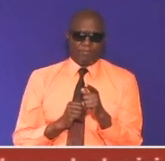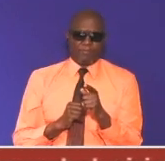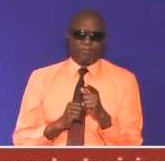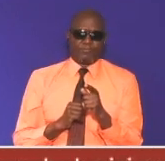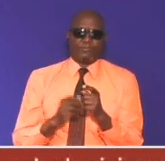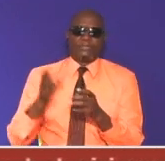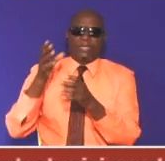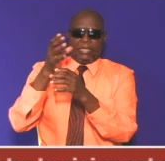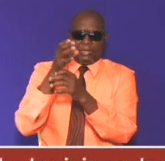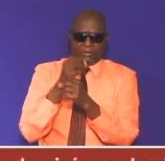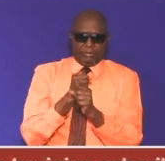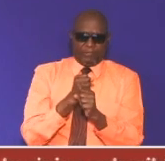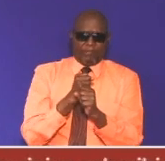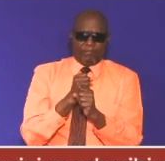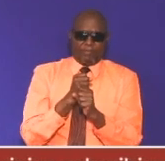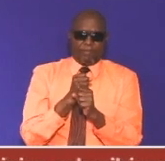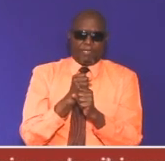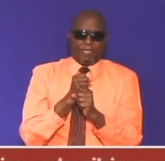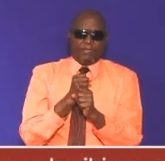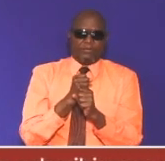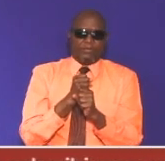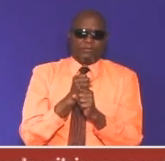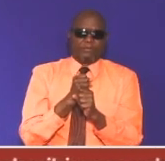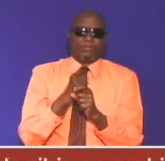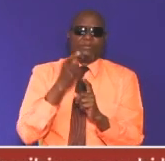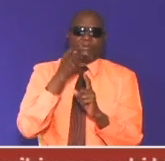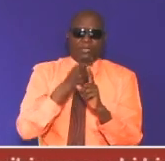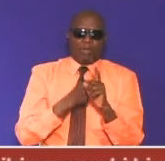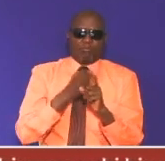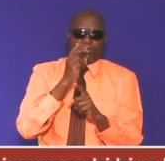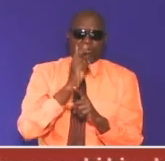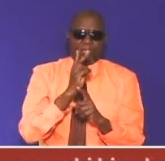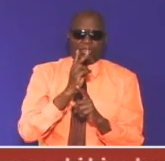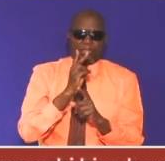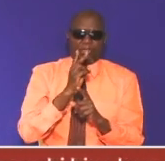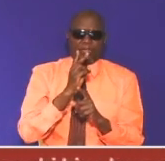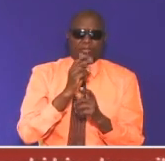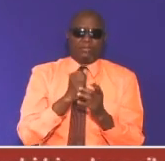ilipokelewa awamu ya kwanza mwezi wa